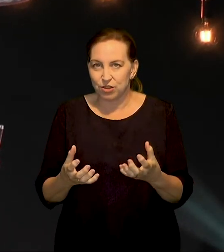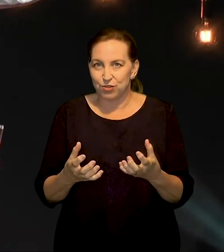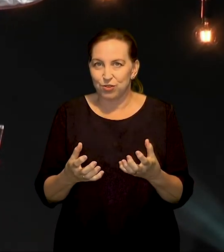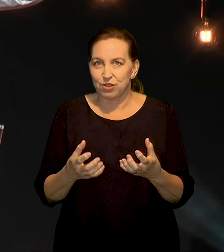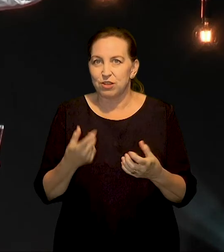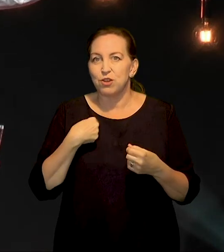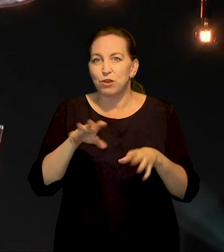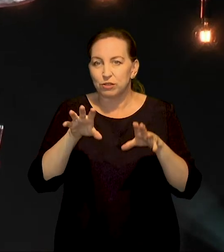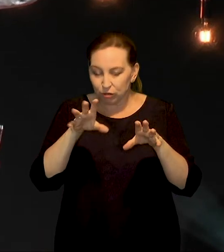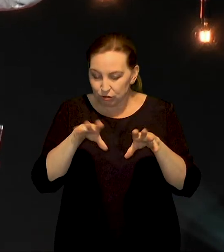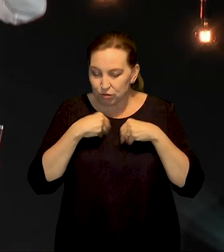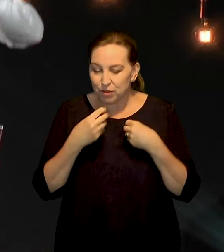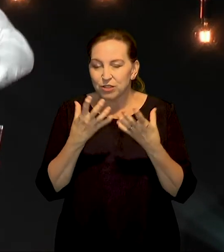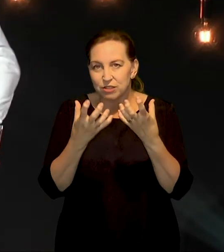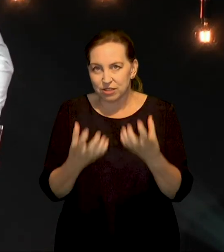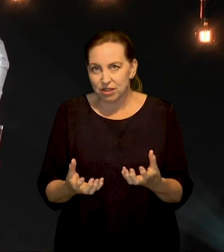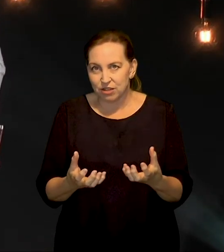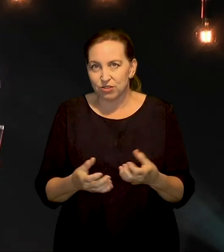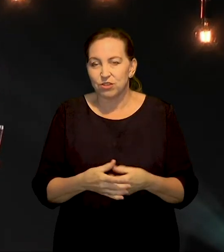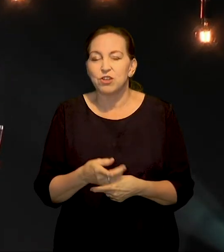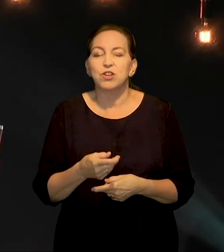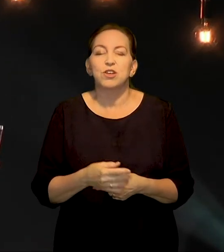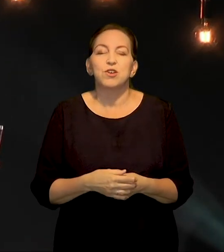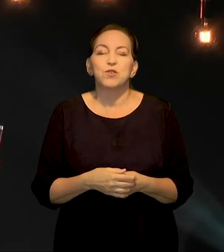prawda. W jakiej grupie byśmy się znaleźli?